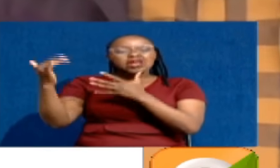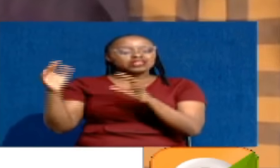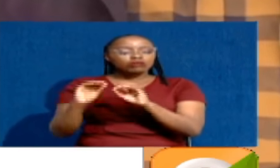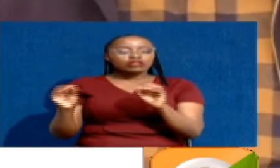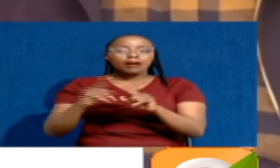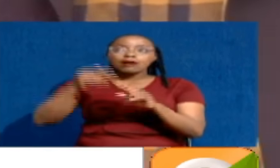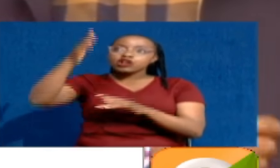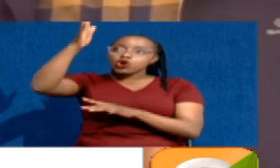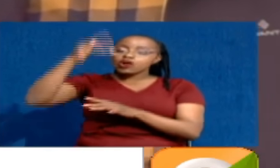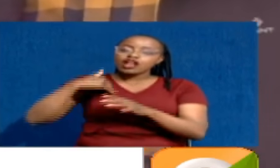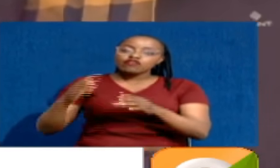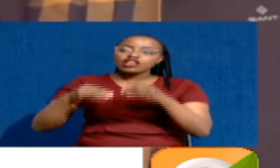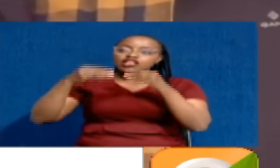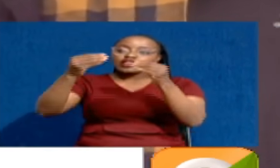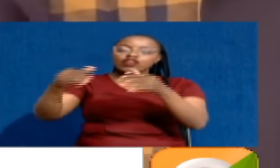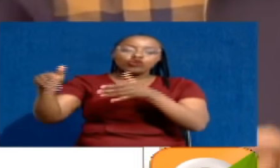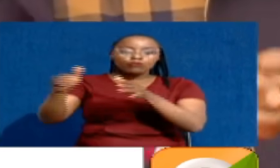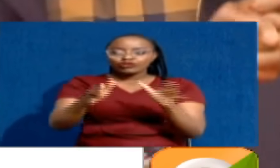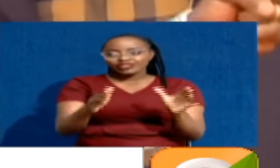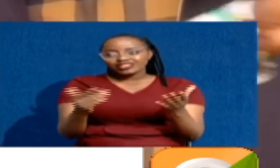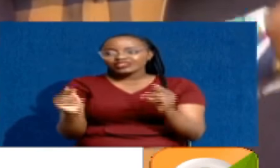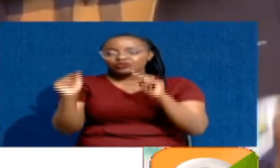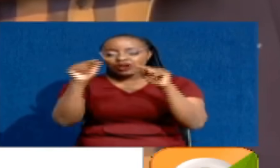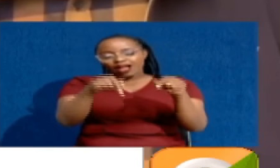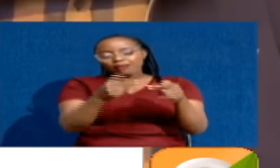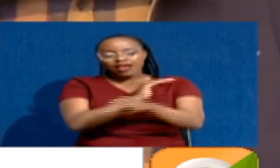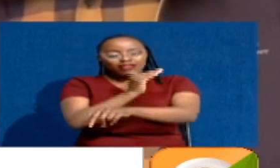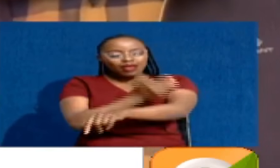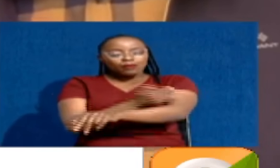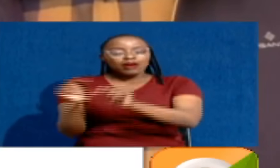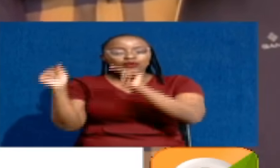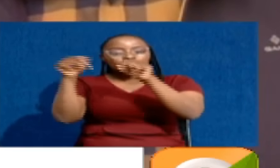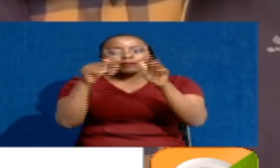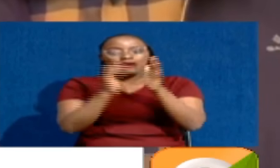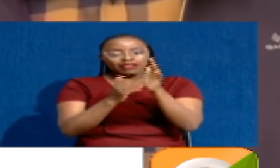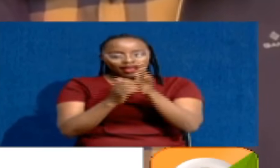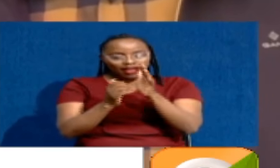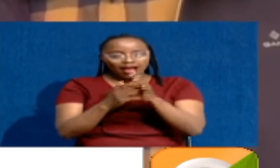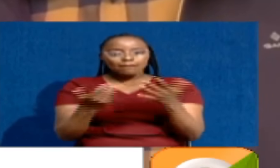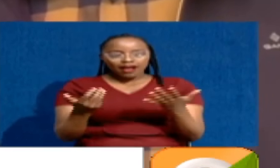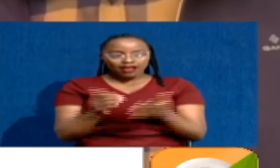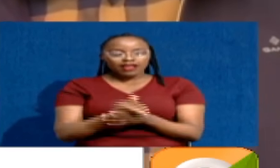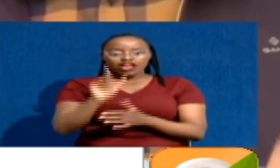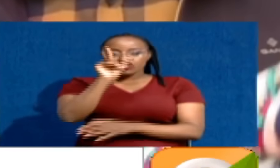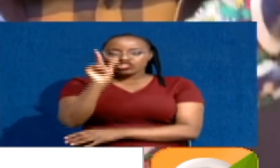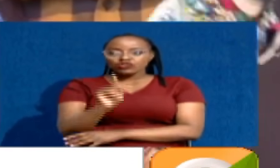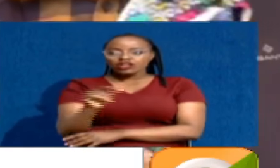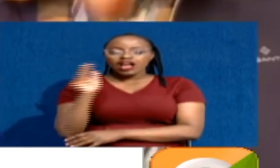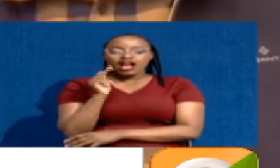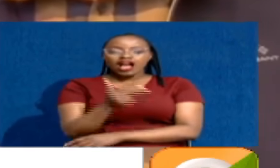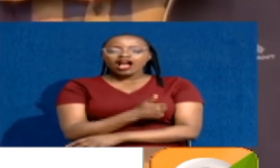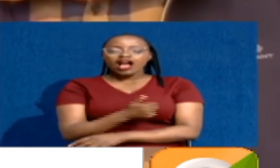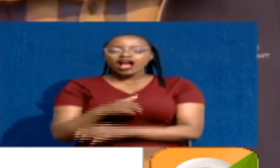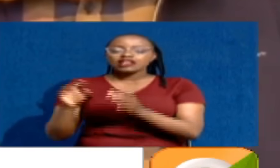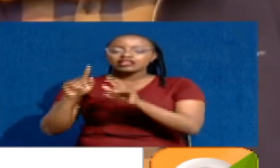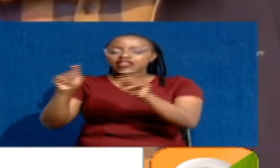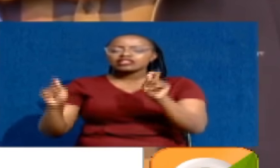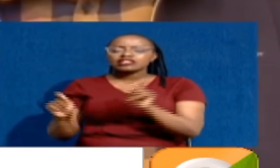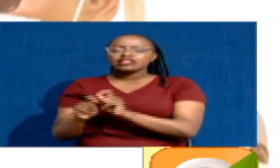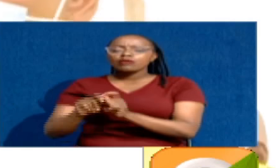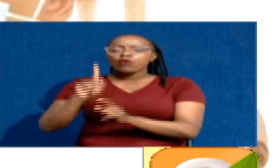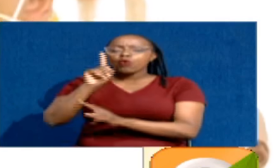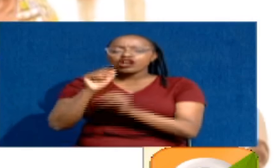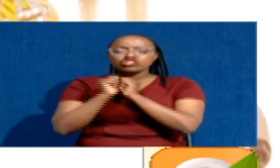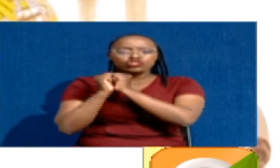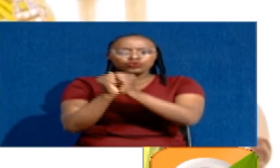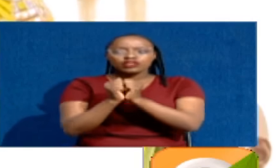Mungu amekupatia nguvu ya kufika Ukambani. Zote tuko team moja kubwa zaidi.